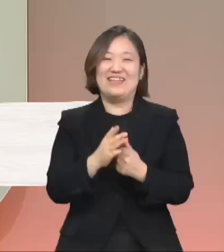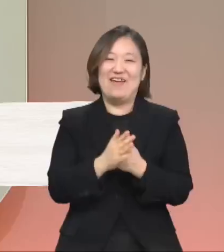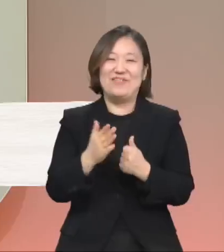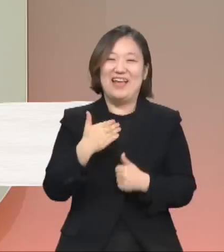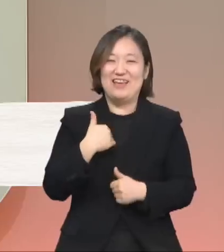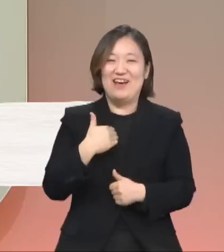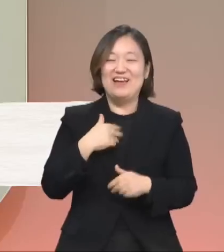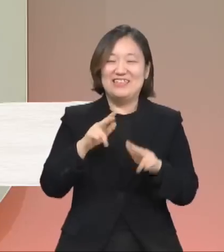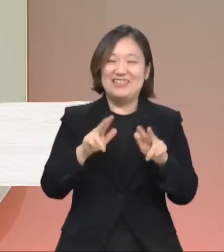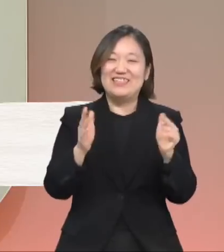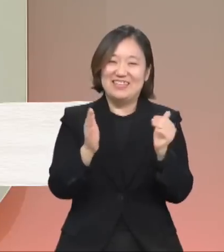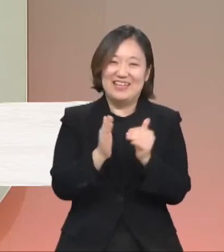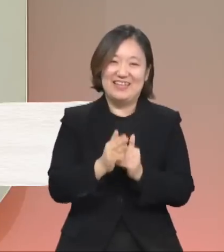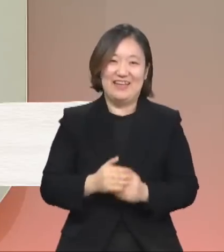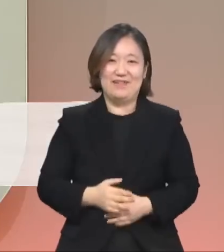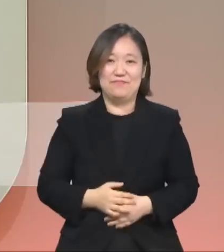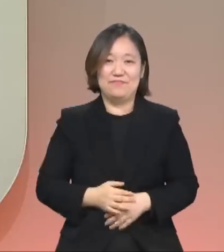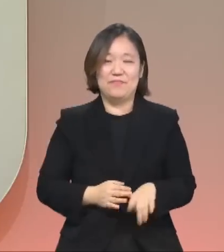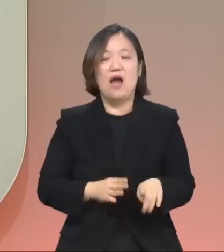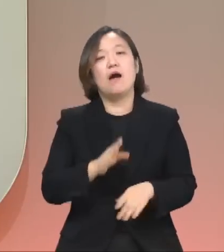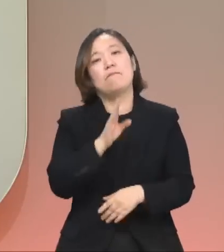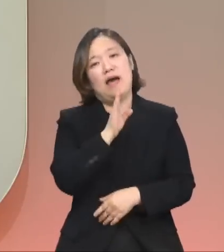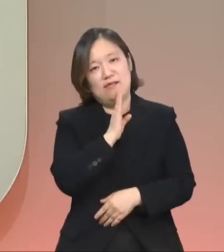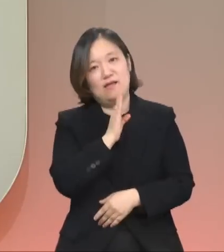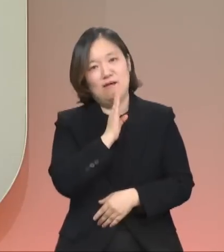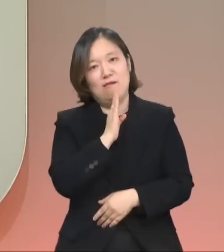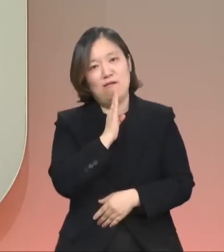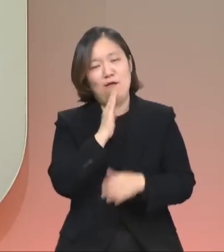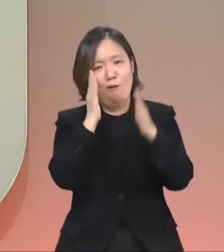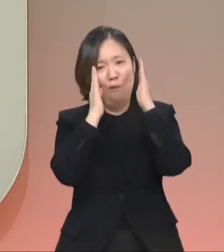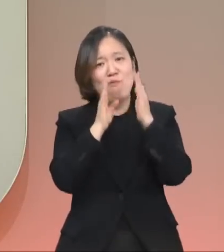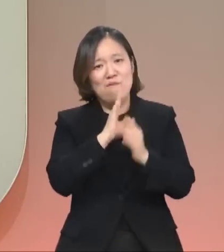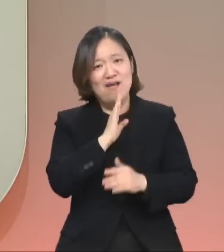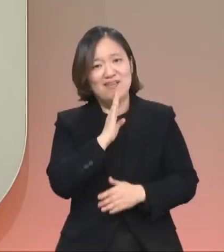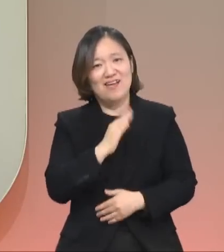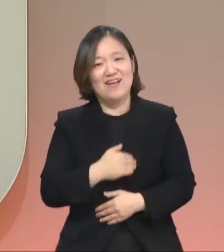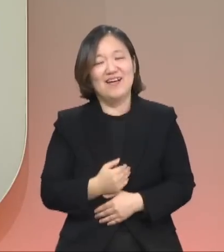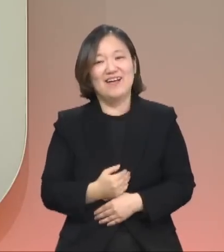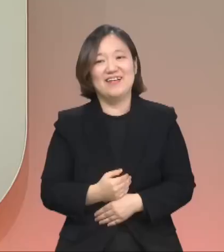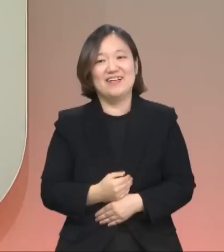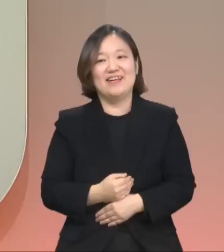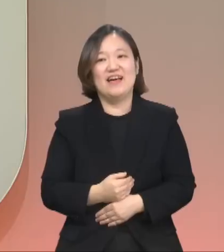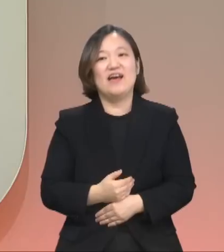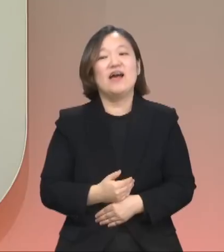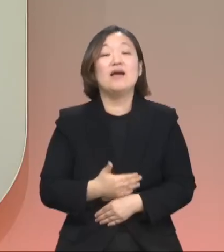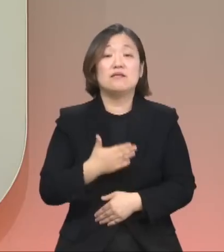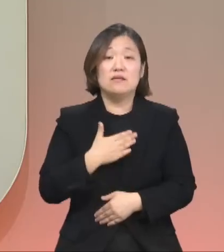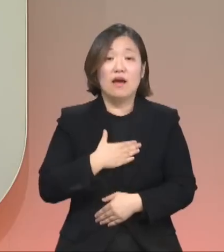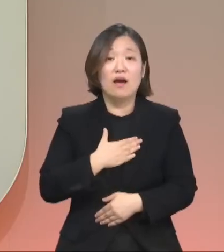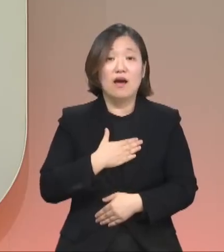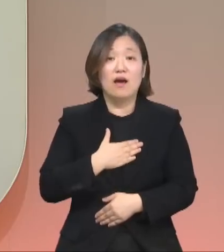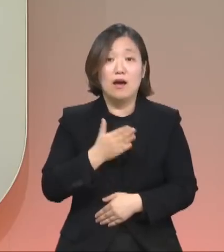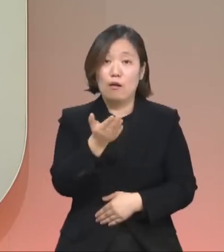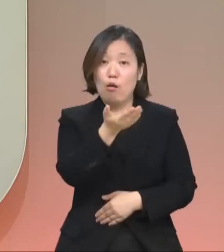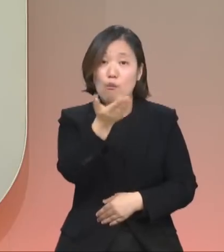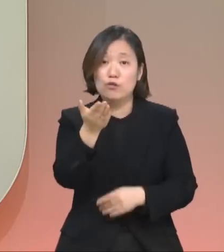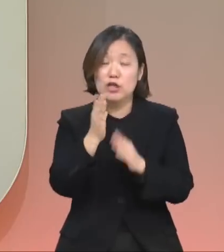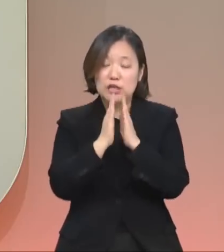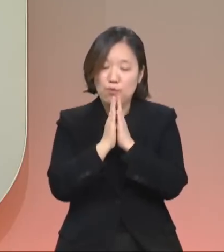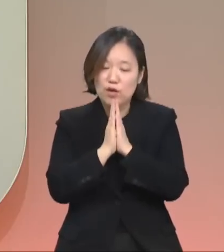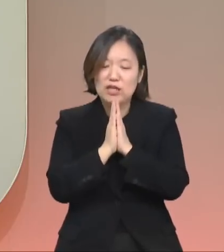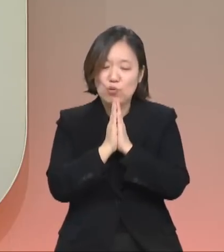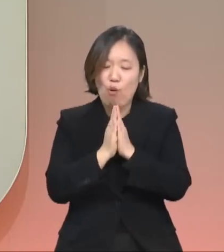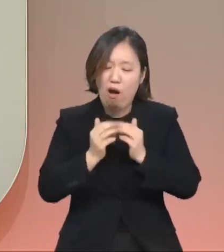줄이겠습니다 아우 모범생이다 제대로 공부하셨네요 그렇죠 제가 이제 여러분들 기도 열심히